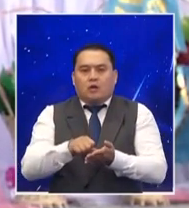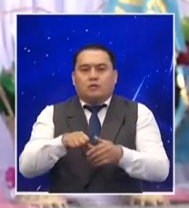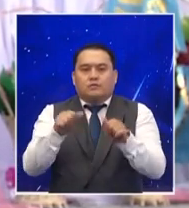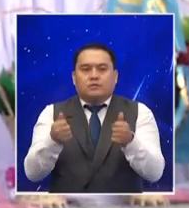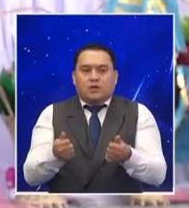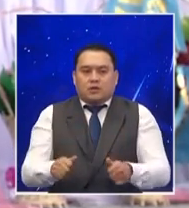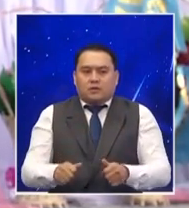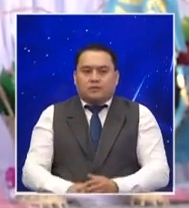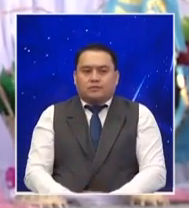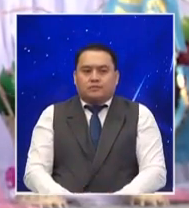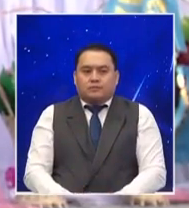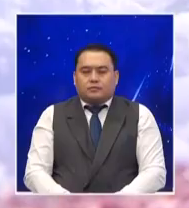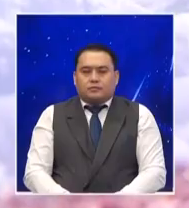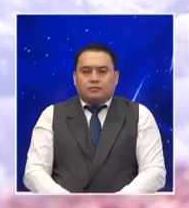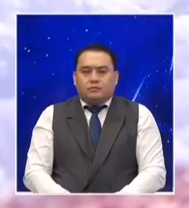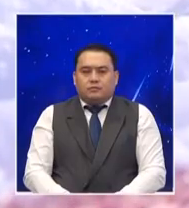стелла.